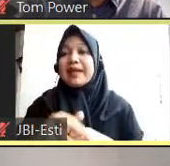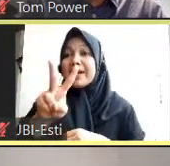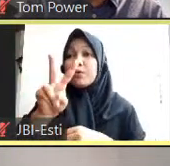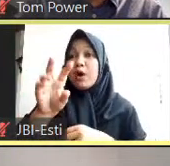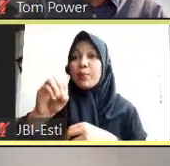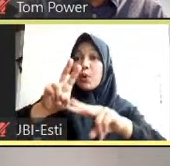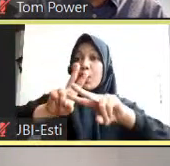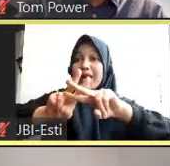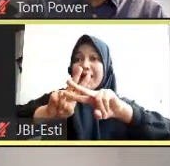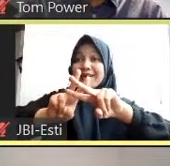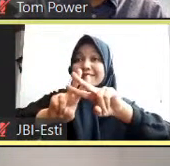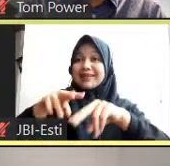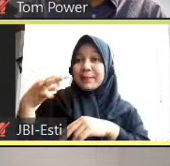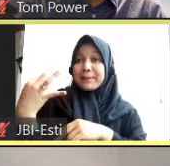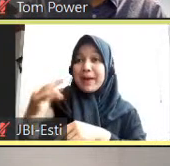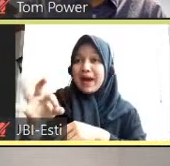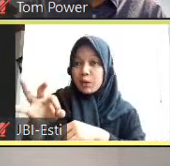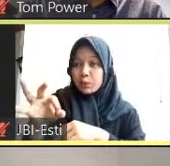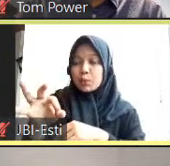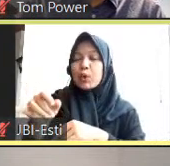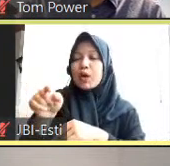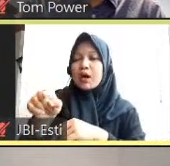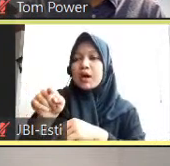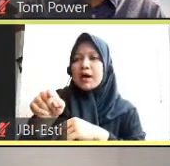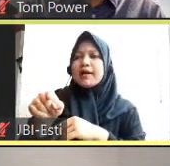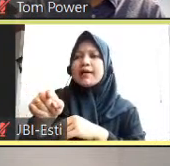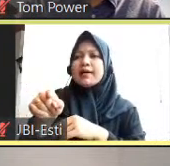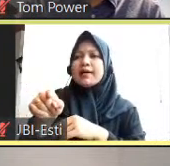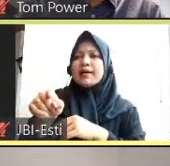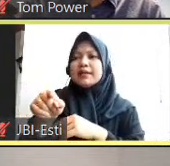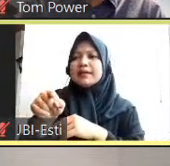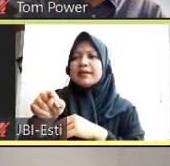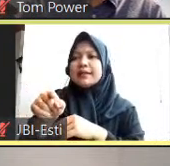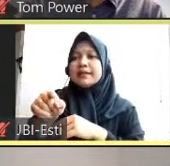selain didorong oleh akun dari pemerintah,